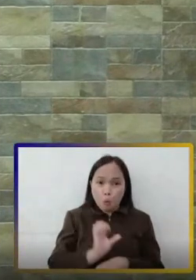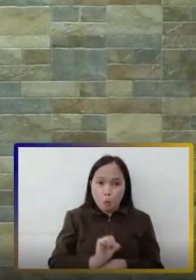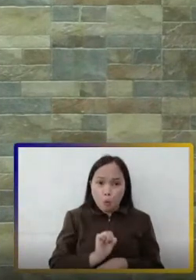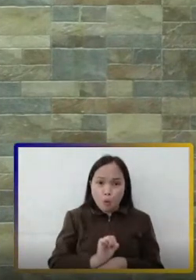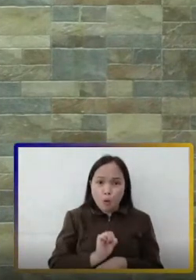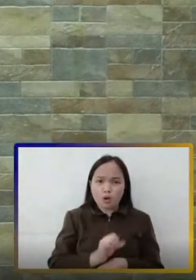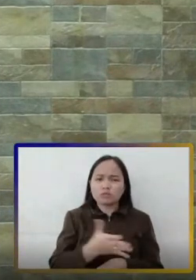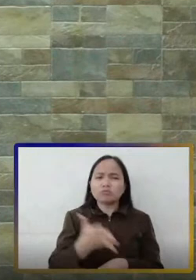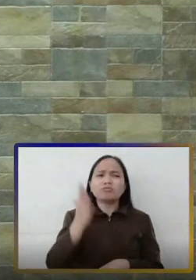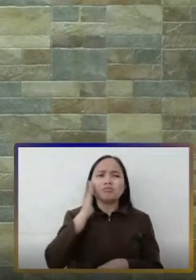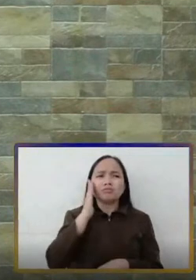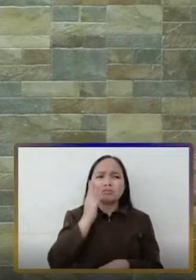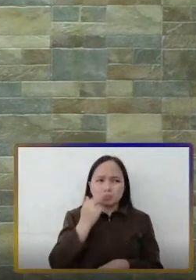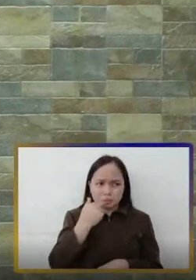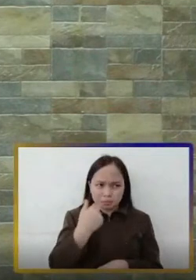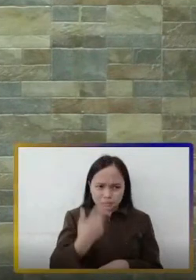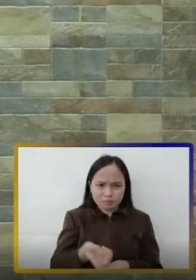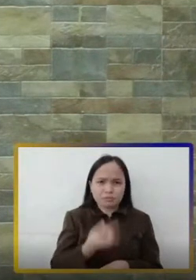I'm telling you,